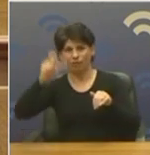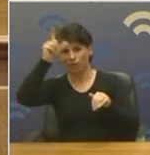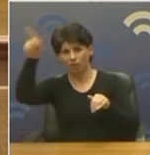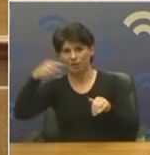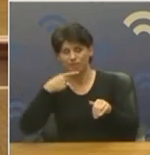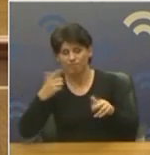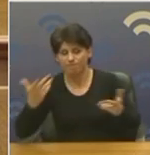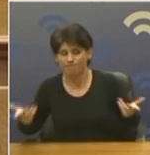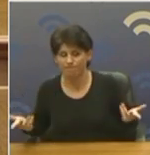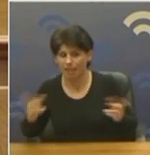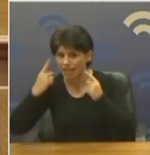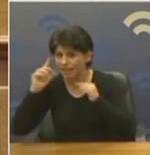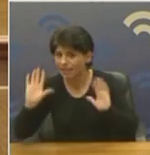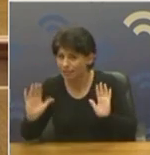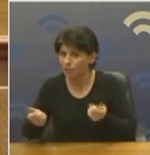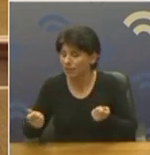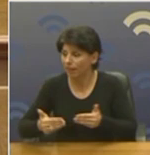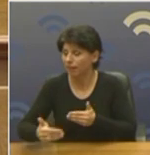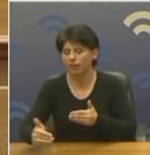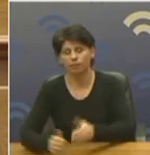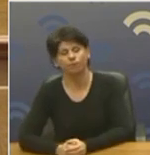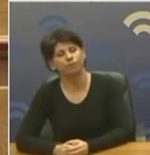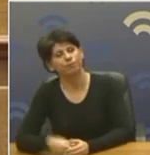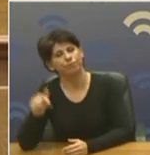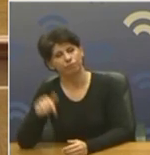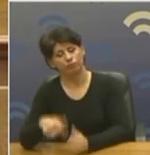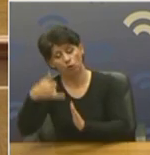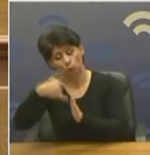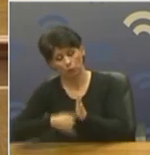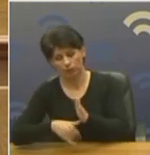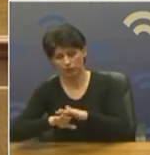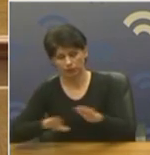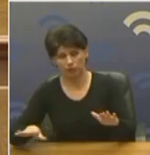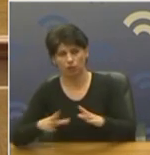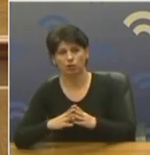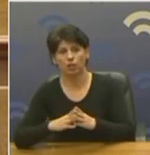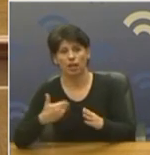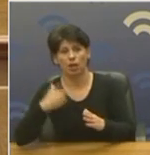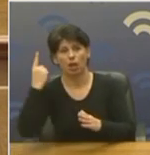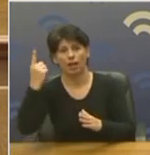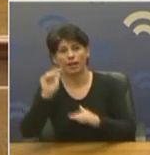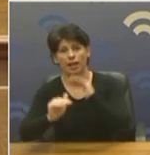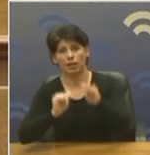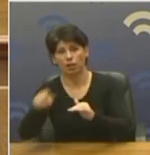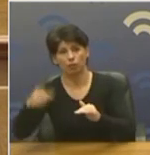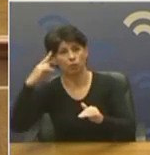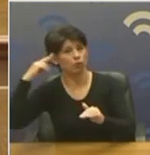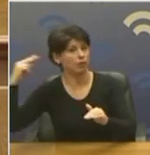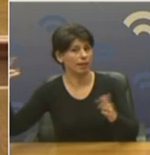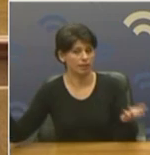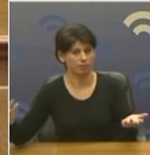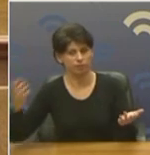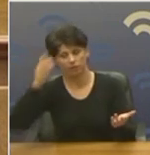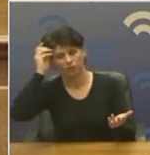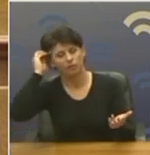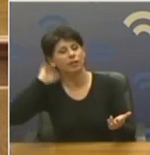σας ενημέρωσε. Πάμε και στην ουσία για να κλείσω εδώ. Εγώ έχω ένα ερώτημα σε όλους αυτούς τους ευφυείς, τα ευφυή